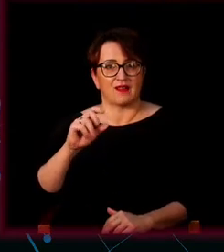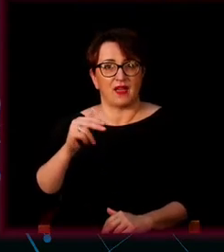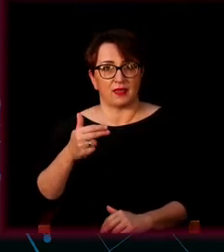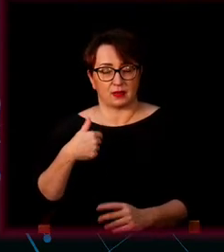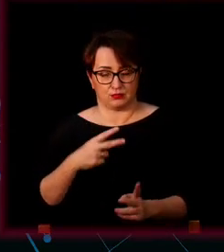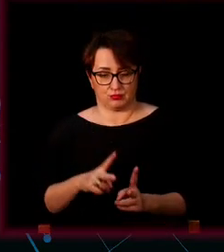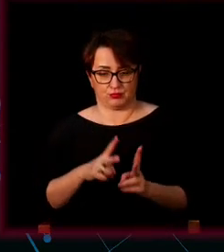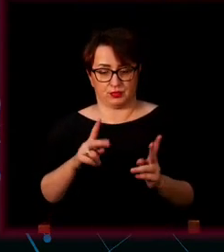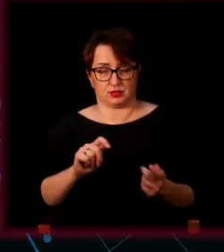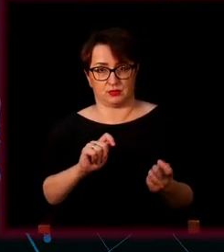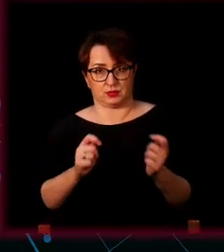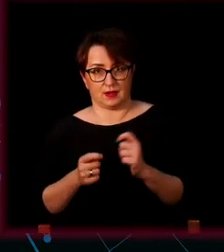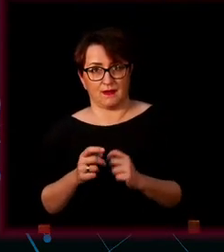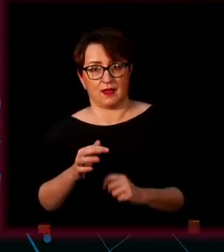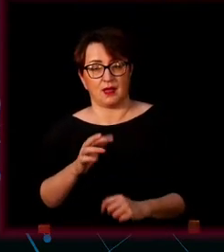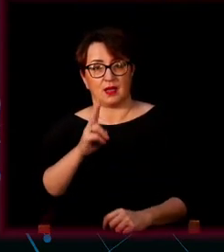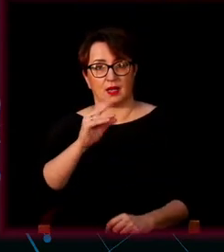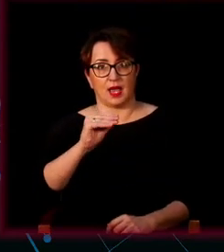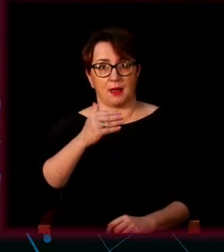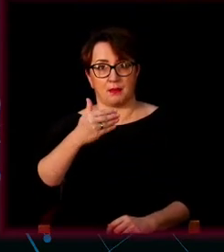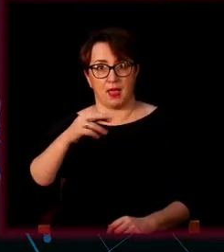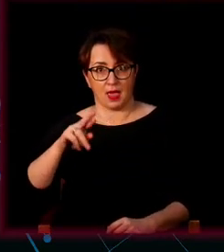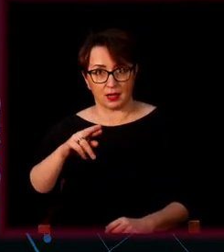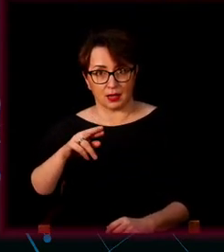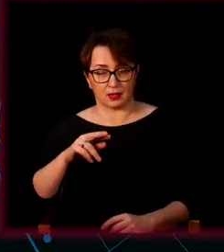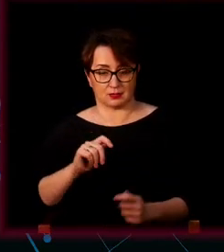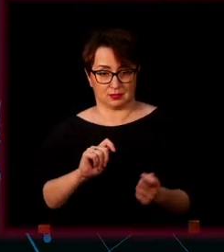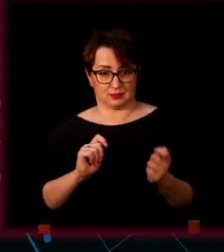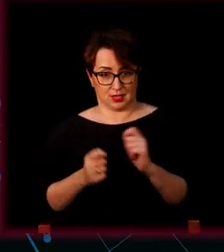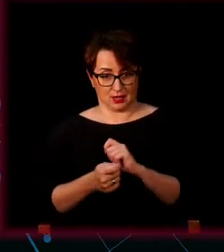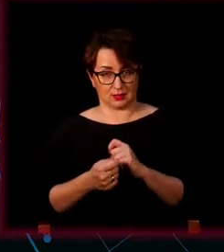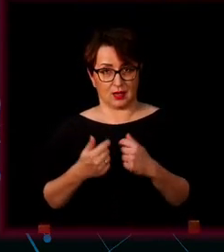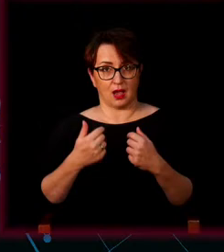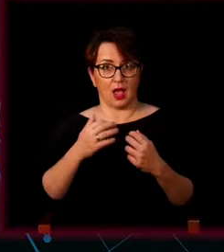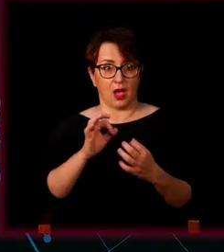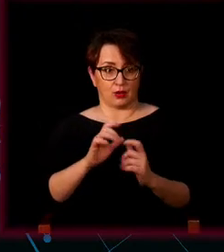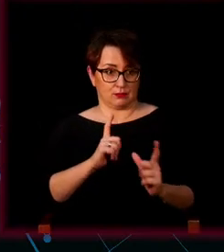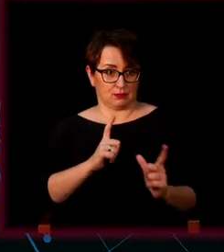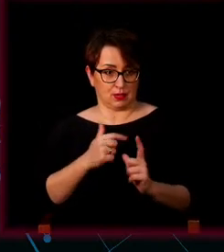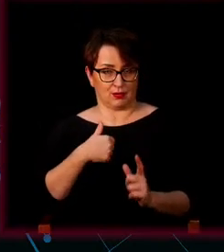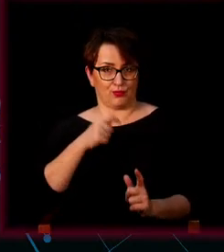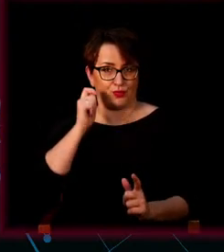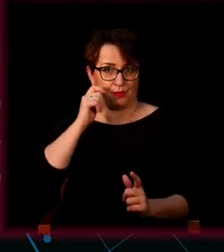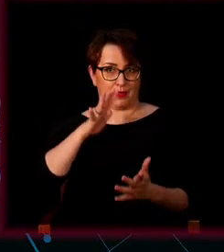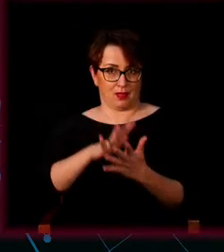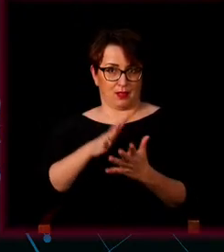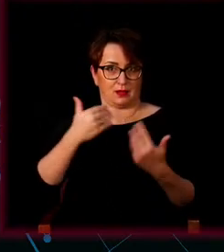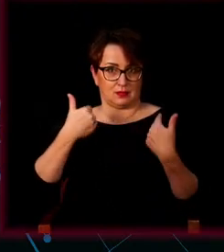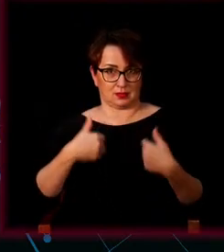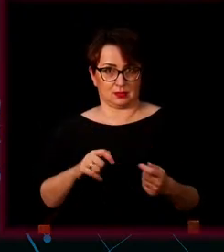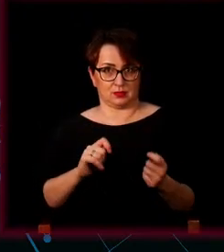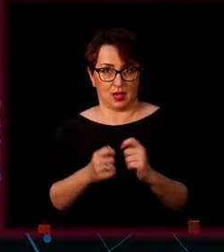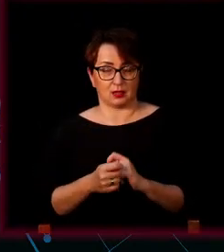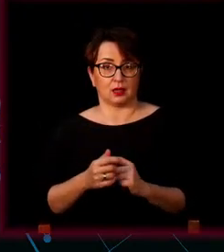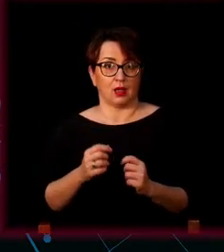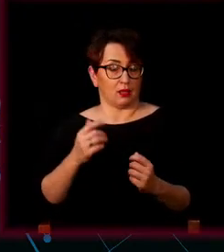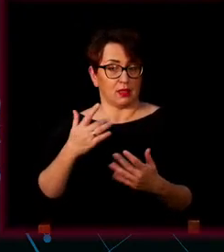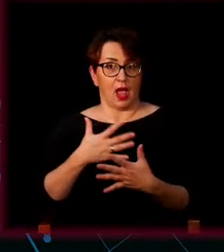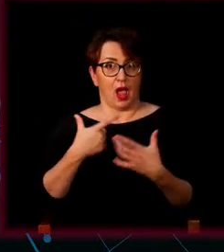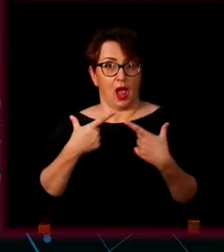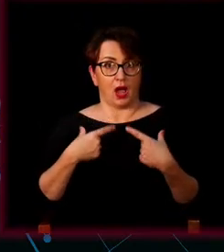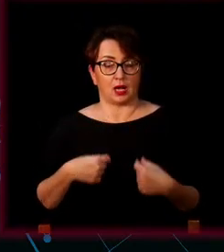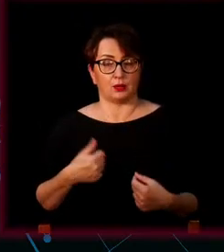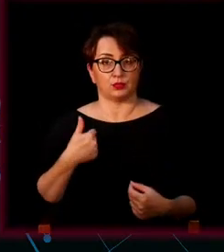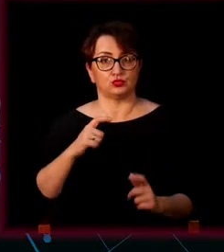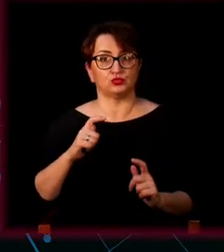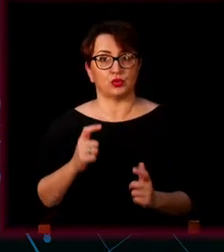przechodzi tą fazę Kemmer, no i oczywiście będąc z Genli Ayem nabiera tych cech kobiecych i tam też oczywiście nagle pojawia